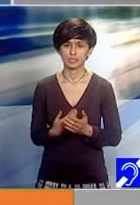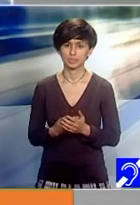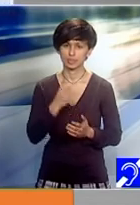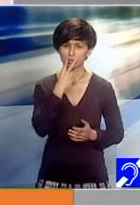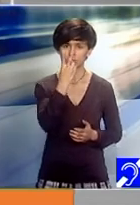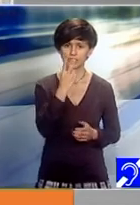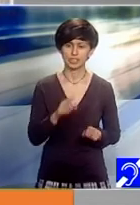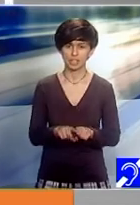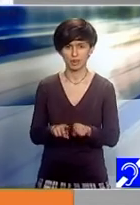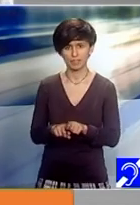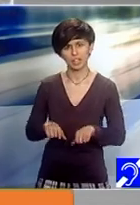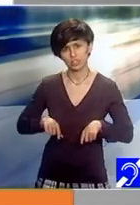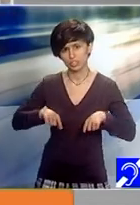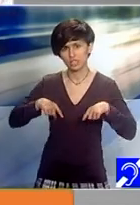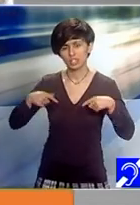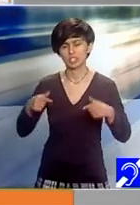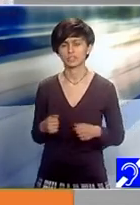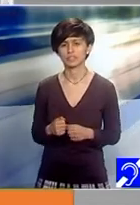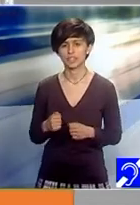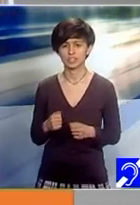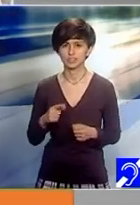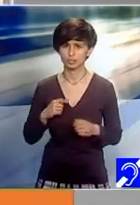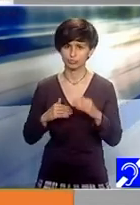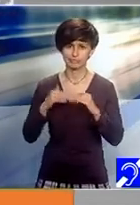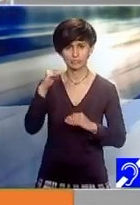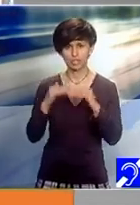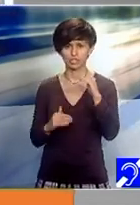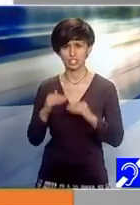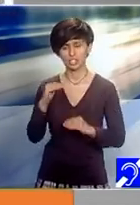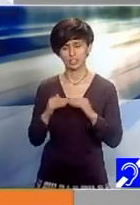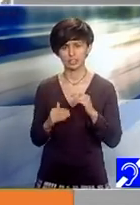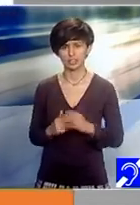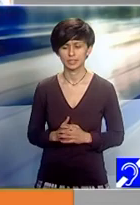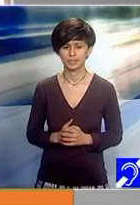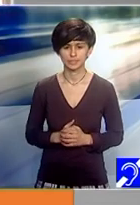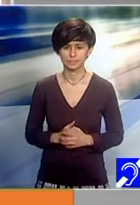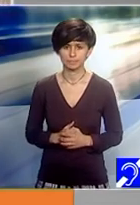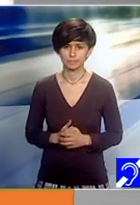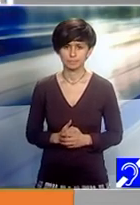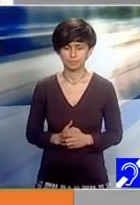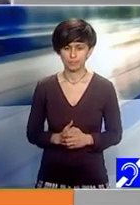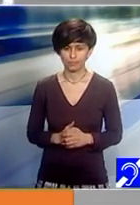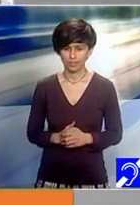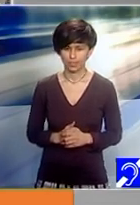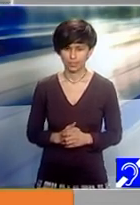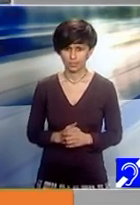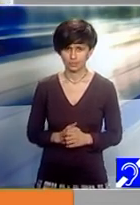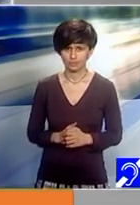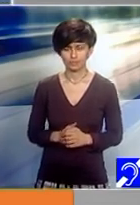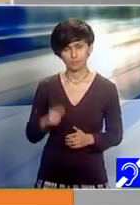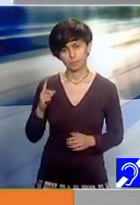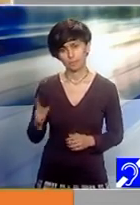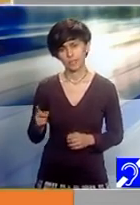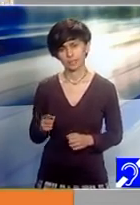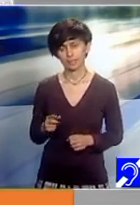viața de zi cu zi sunt oscilații, nu? E vorba aia că astăzi e sus, mâine e jos. Trebuie să fii